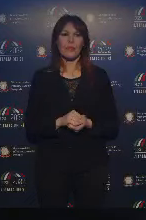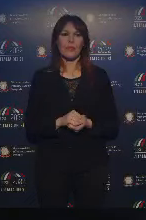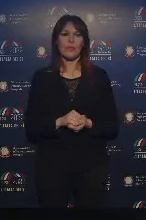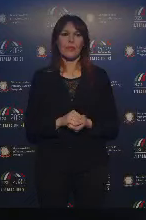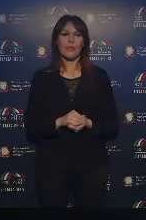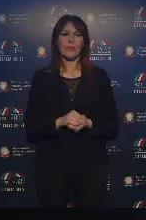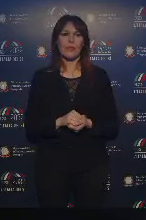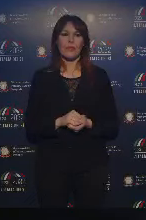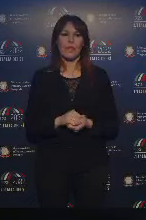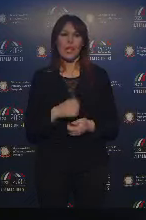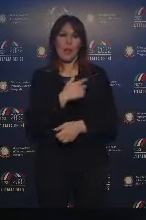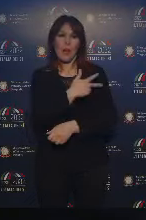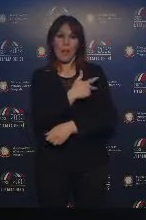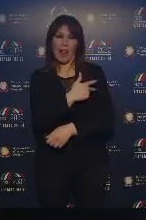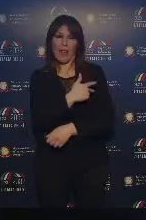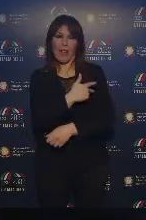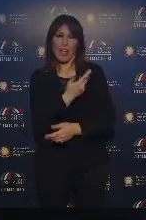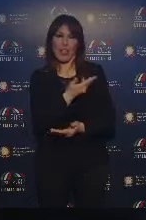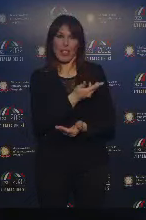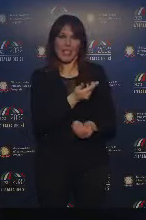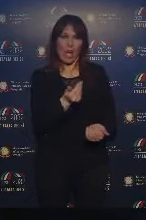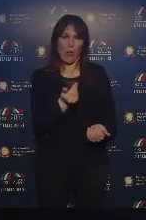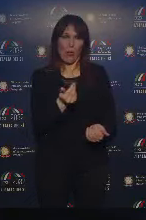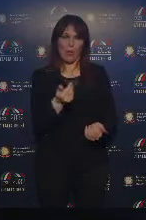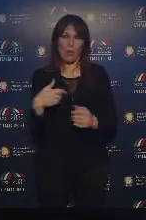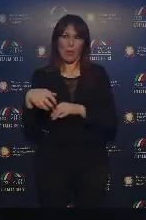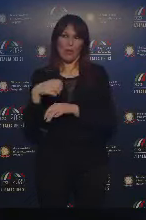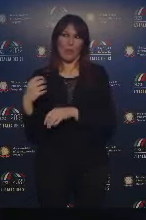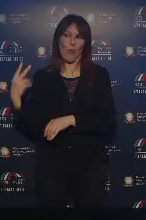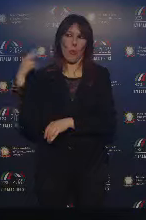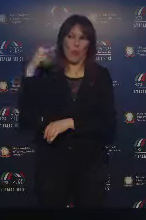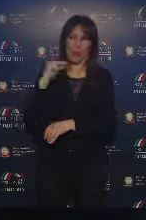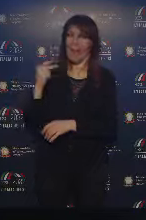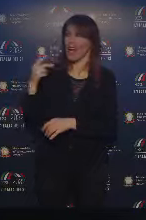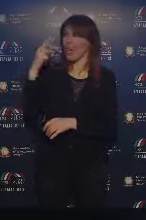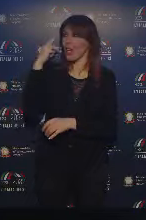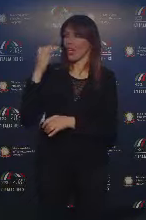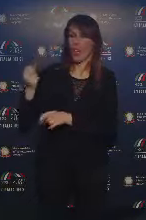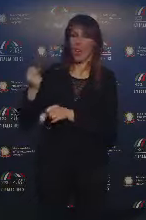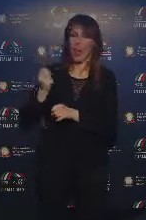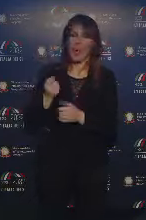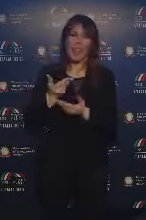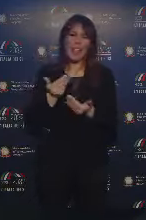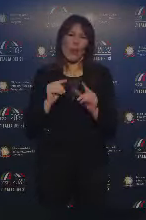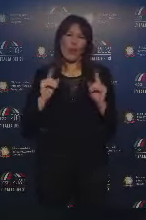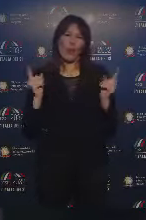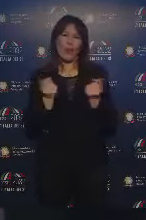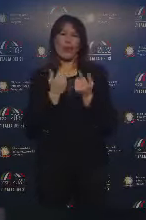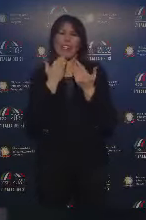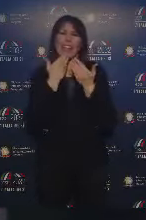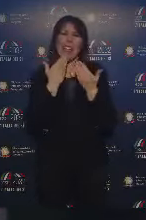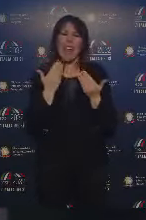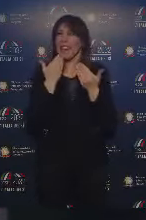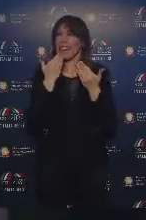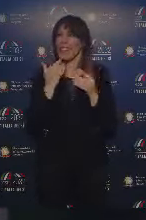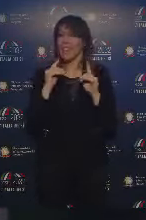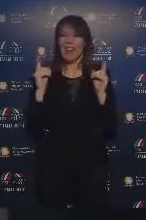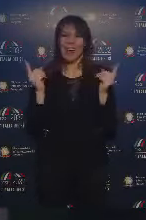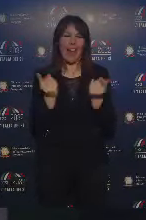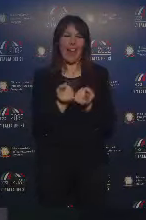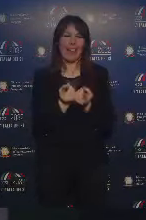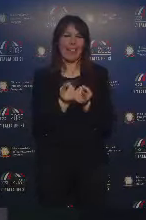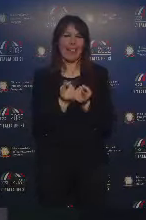saluto anche il prefetto mi ricordava giustamente l'amministra saluto tutti e ringrazio e Ringrazio tutti per per